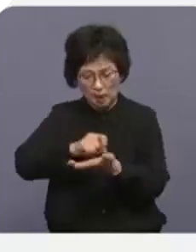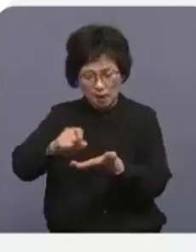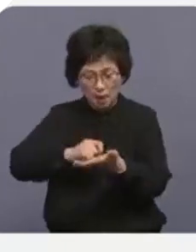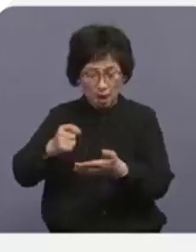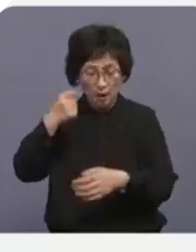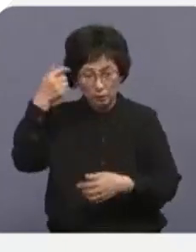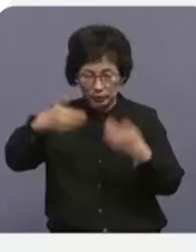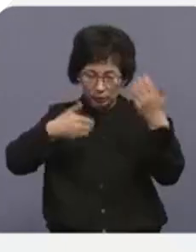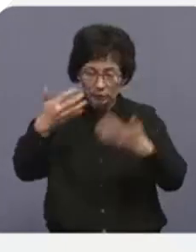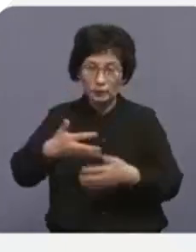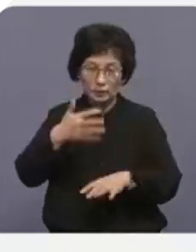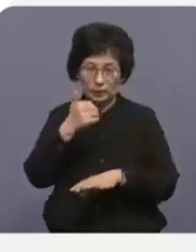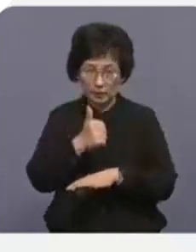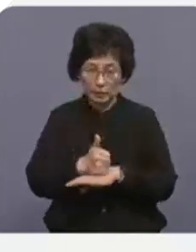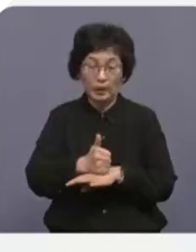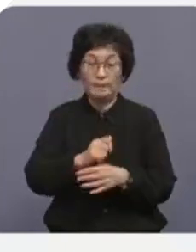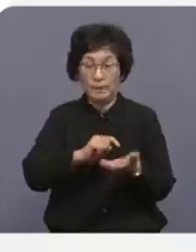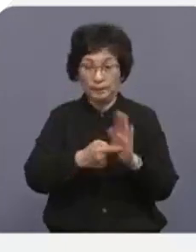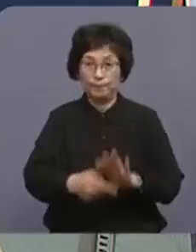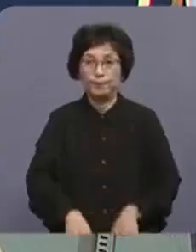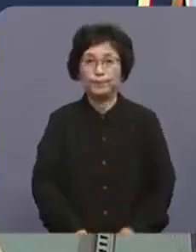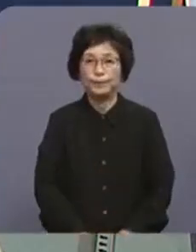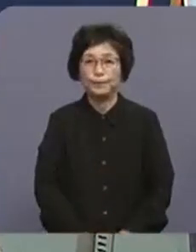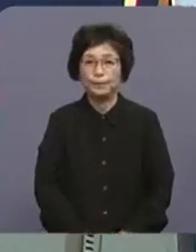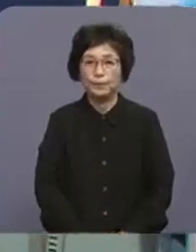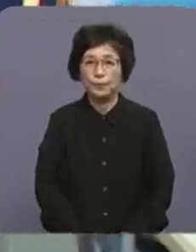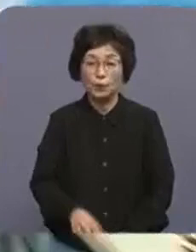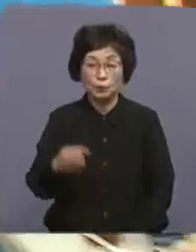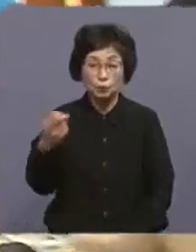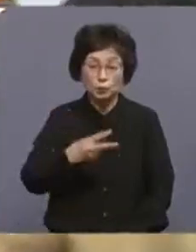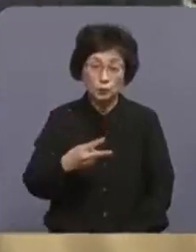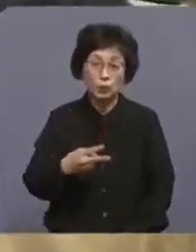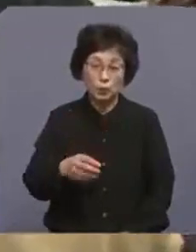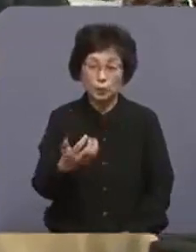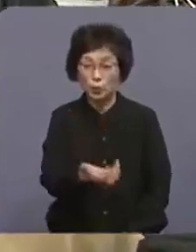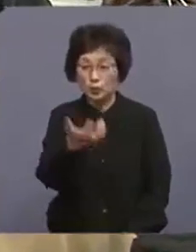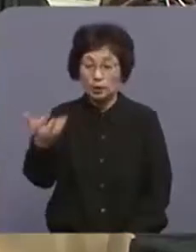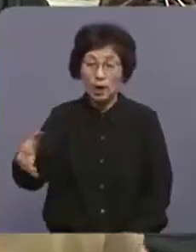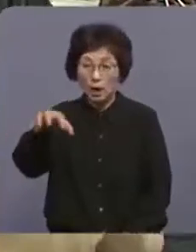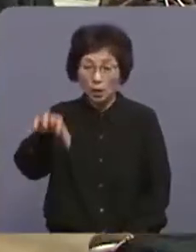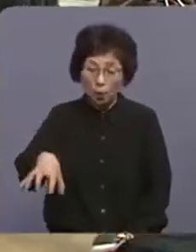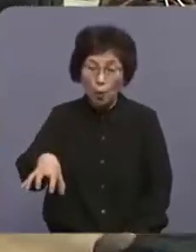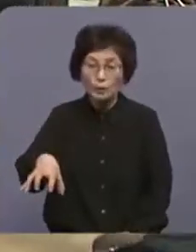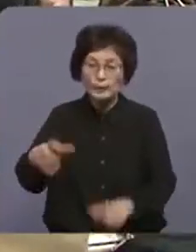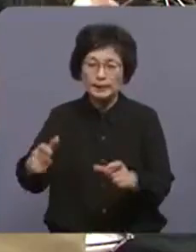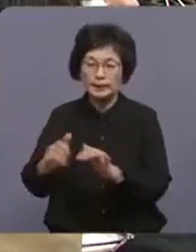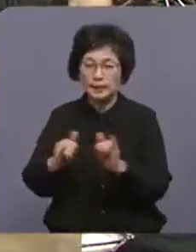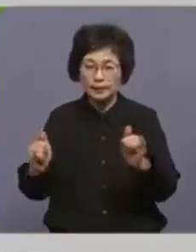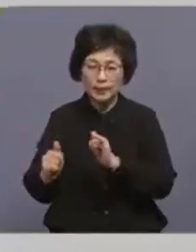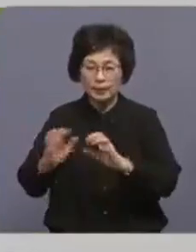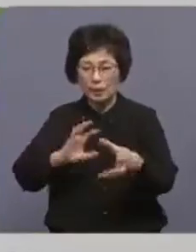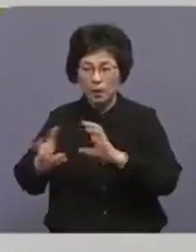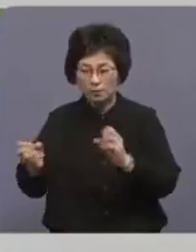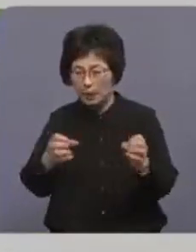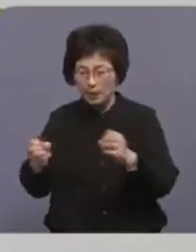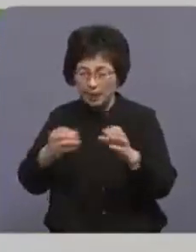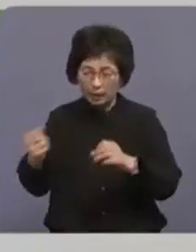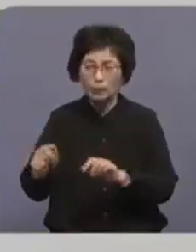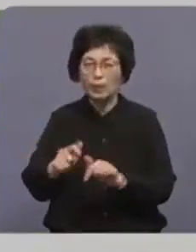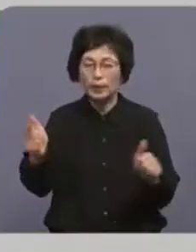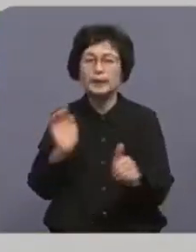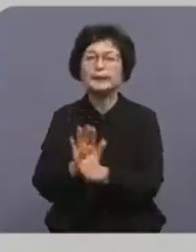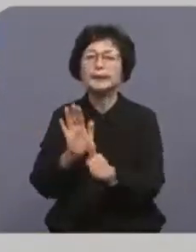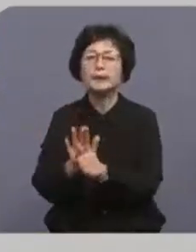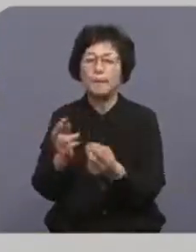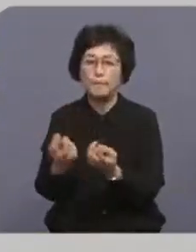결과를 우선으로 고려했다고 밝혔습니다. 또 이전 예정지 주민과의 충분한 의사소통과 다양한 지원책 마련